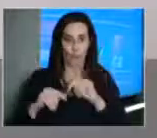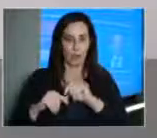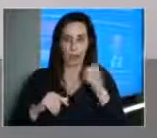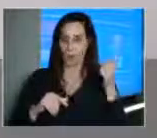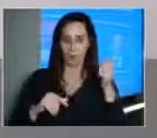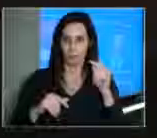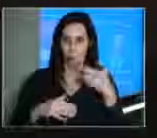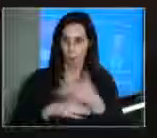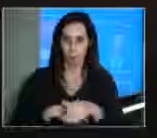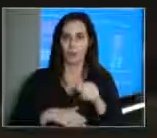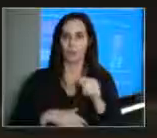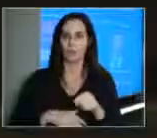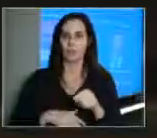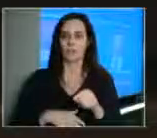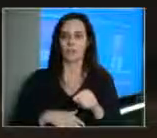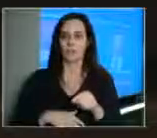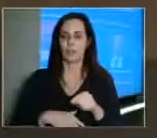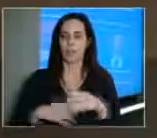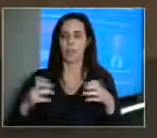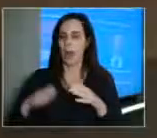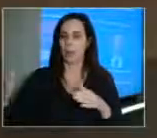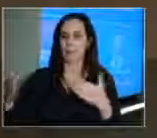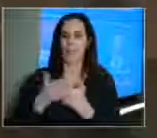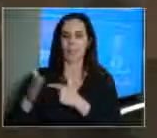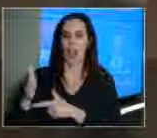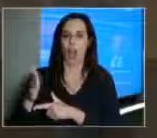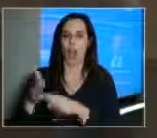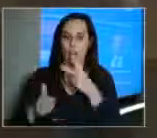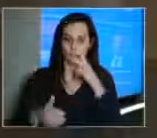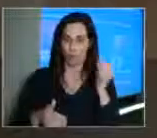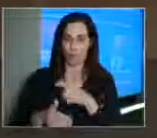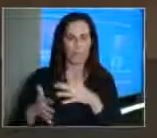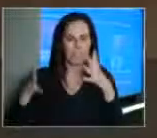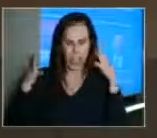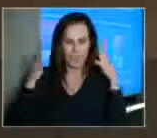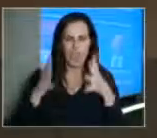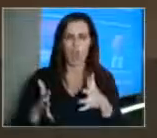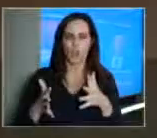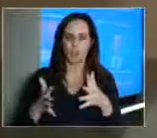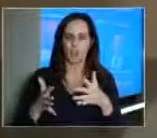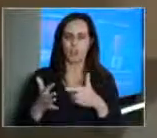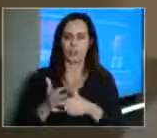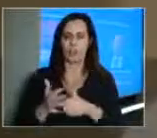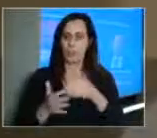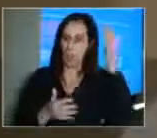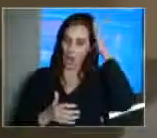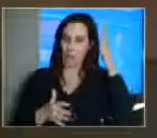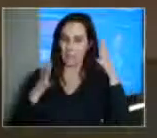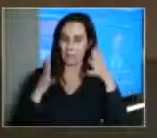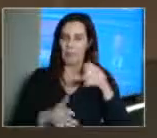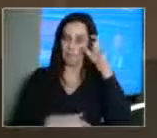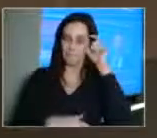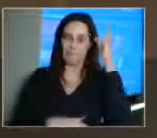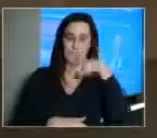בבת אחת זאת מפלגת הימין החדש. ראינו השבוע מתקפות ישירות של בנט על